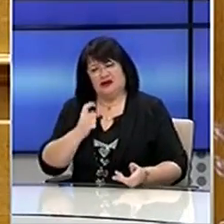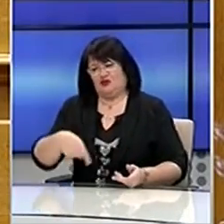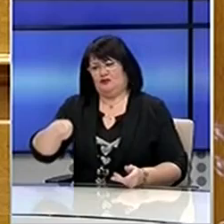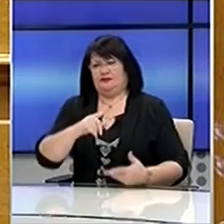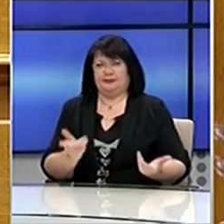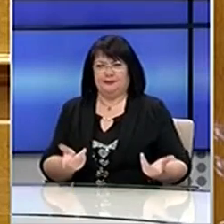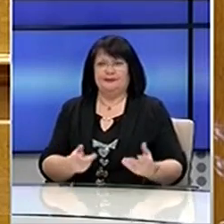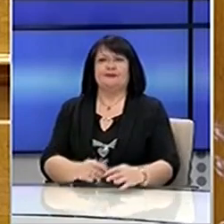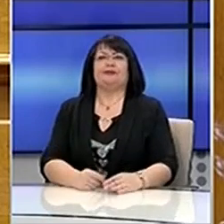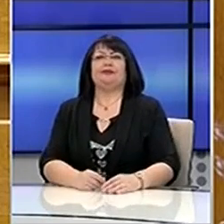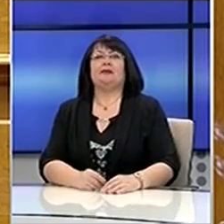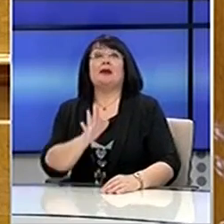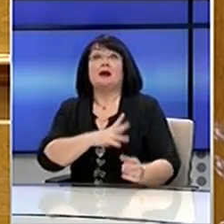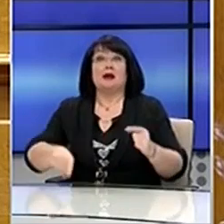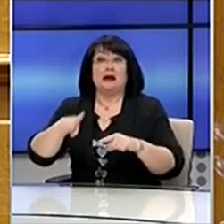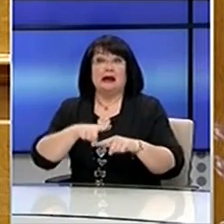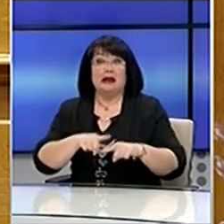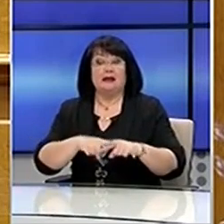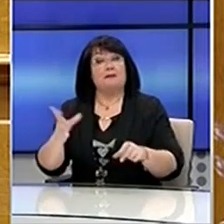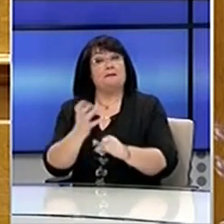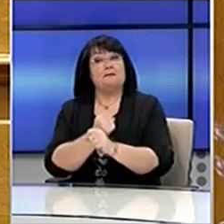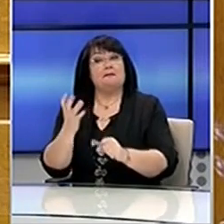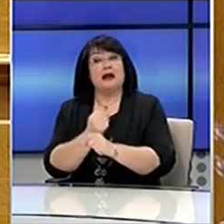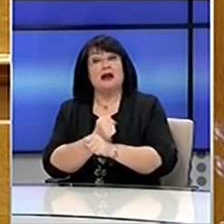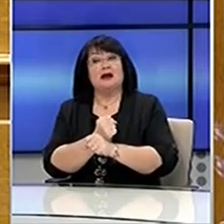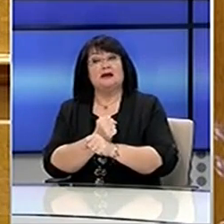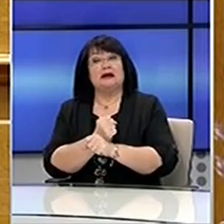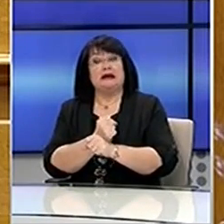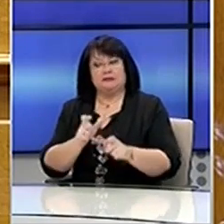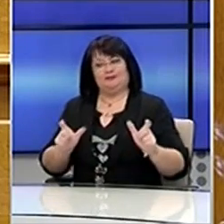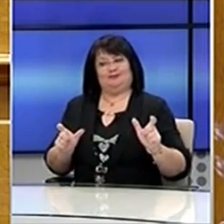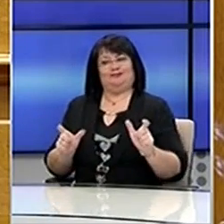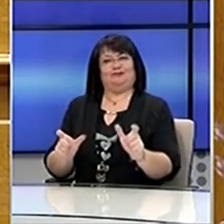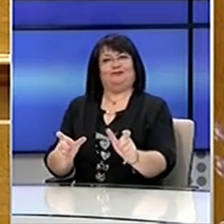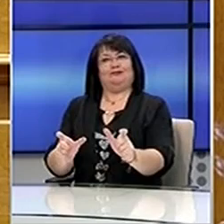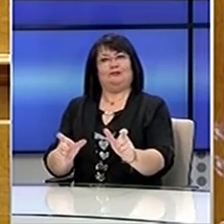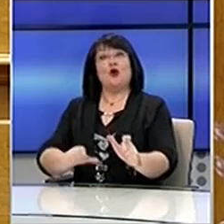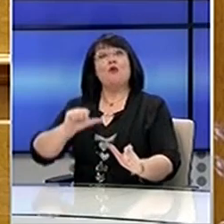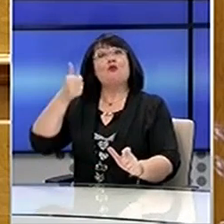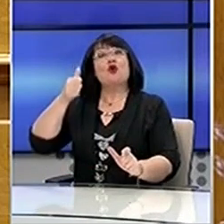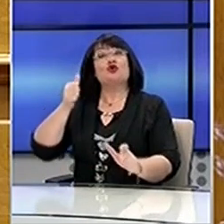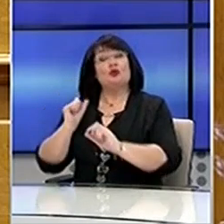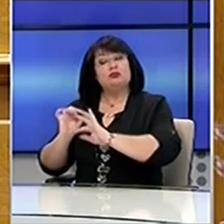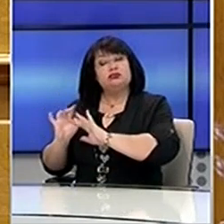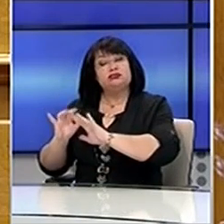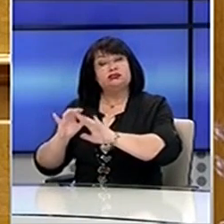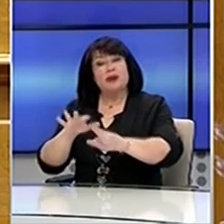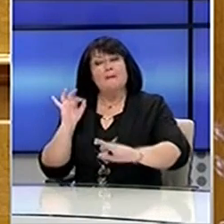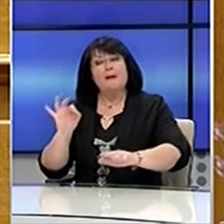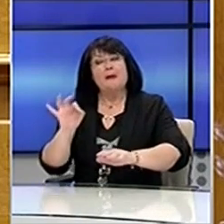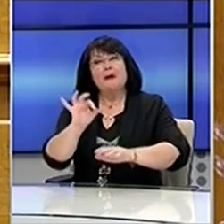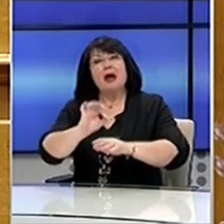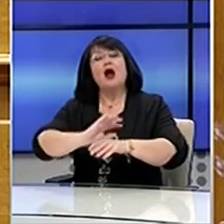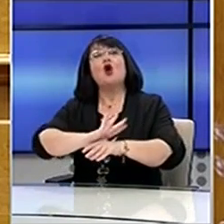γνωστό. Η χώρα πέτυχε να ανασχέσει το πρώτο κύμα της πανδημίας και